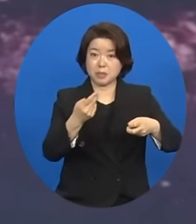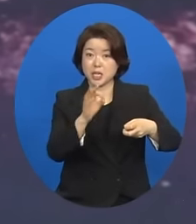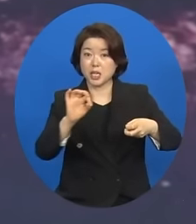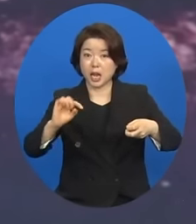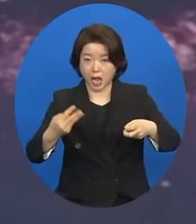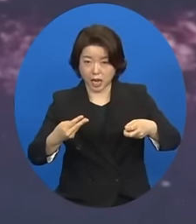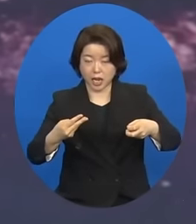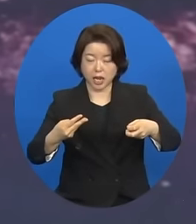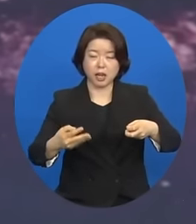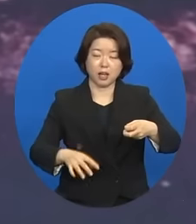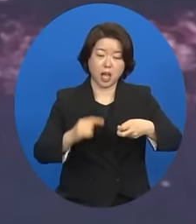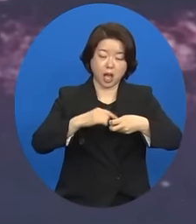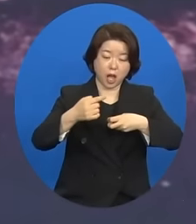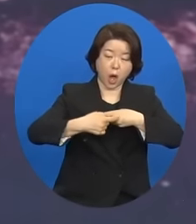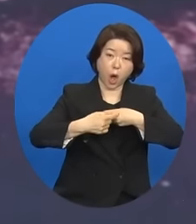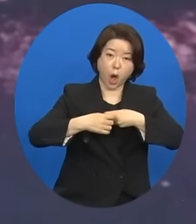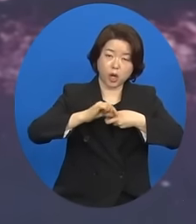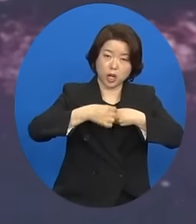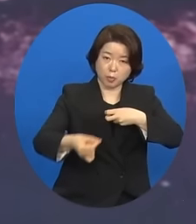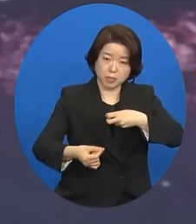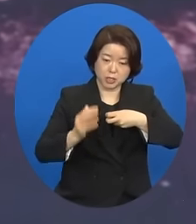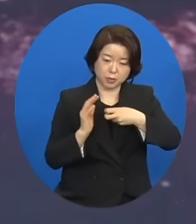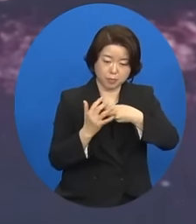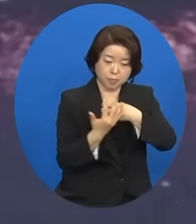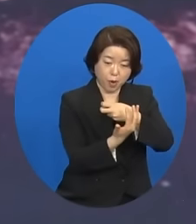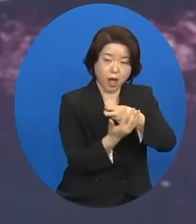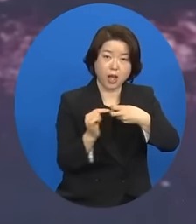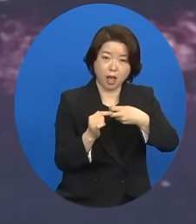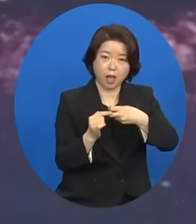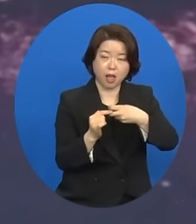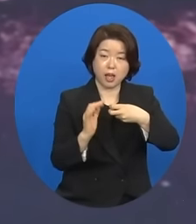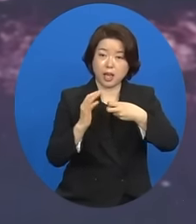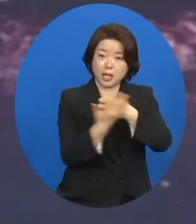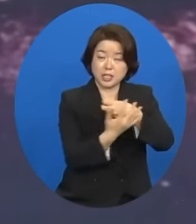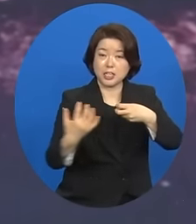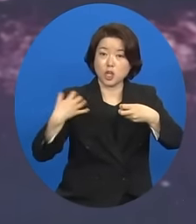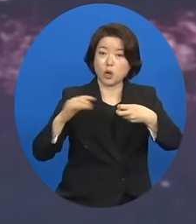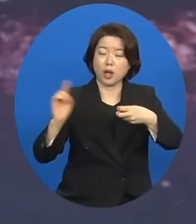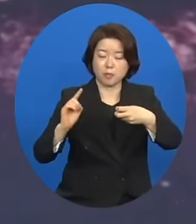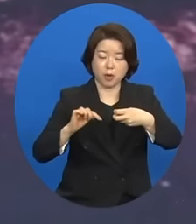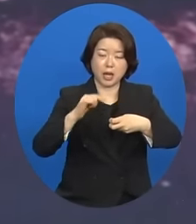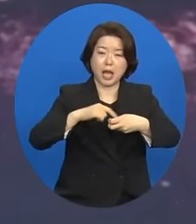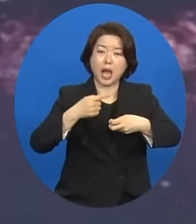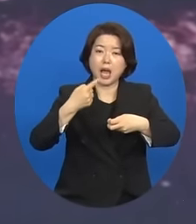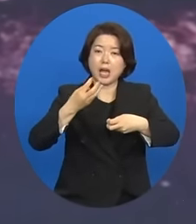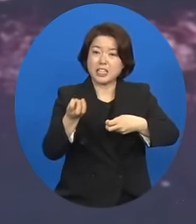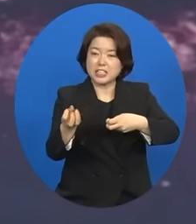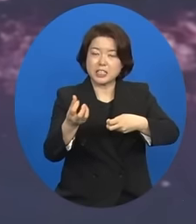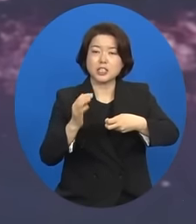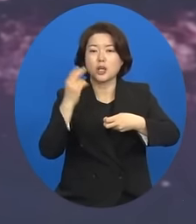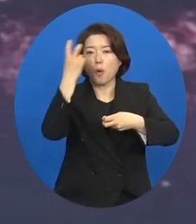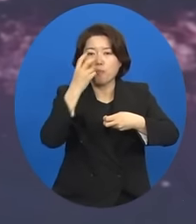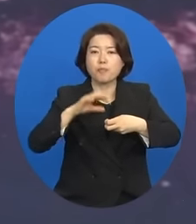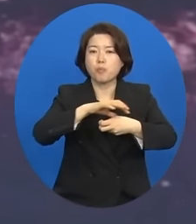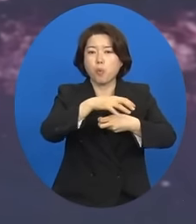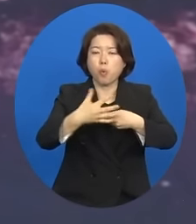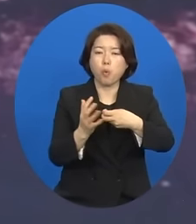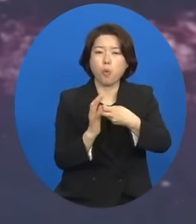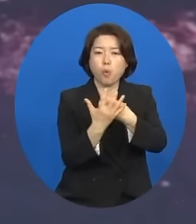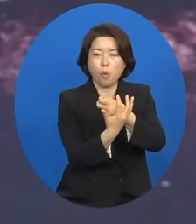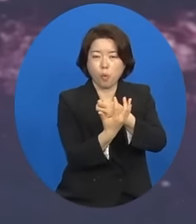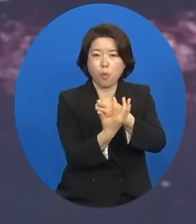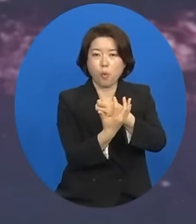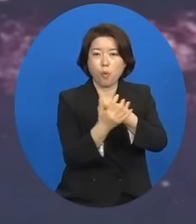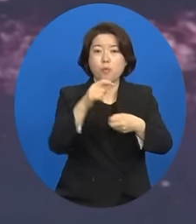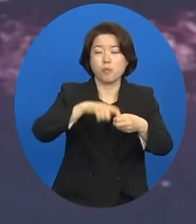미에는 겉 껍질이 있습니다 겁에 껍질이 있어요이 껍질의 역할은 뭡니까 미을 보호하는 거예요 미이 죽지